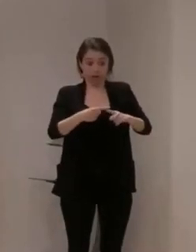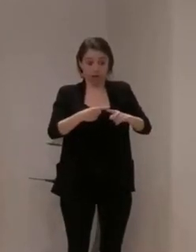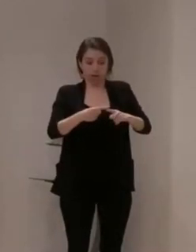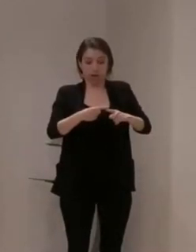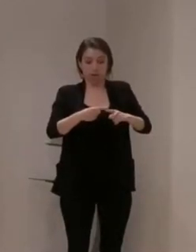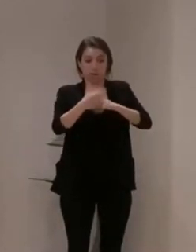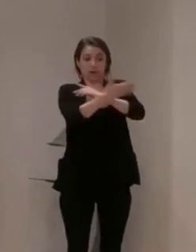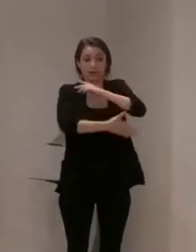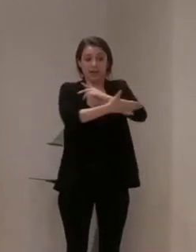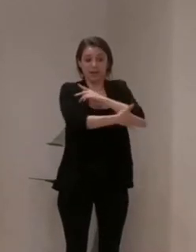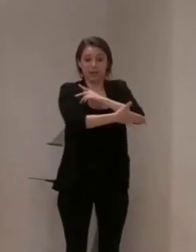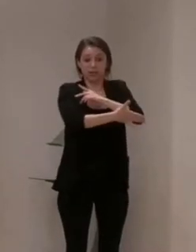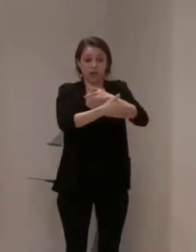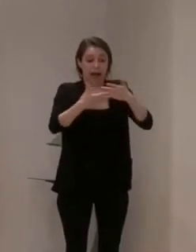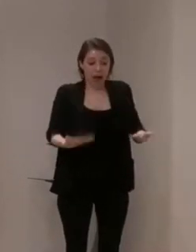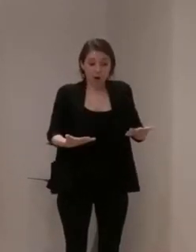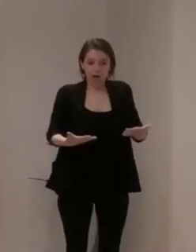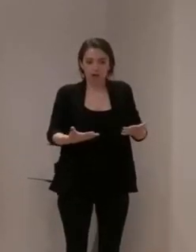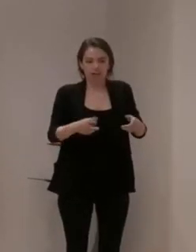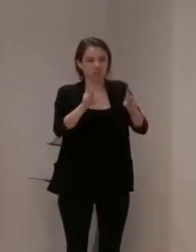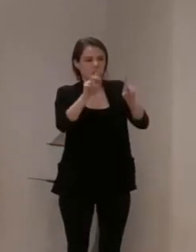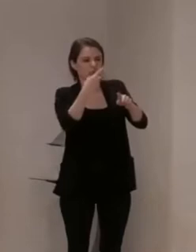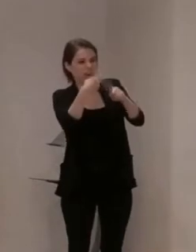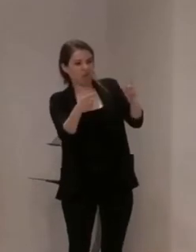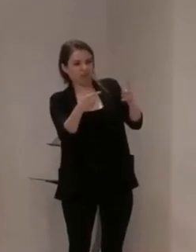l'única cosa que segur que no hauria de ser, que és un ocell